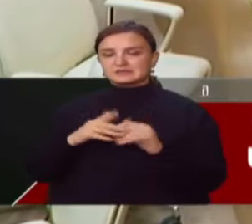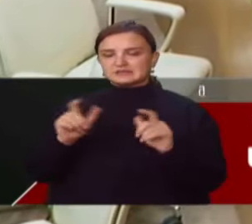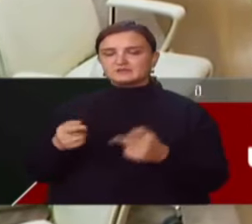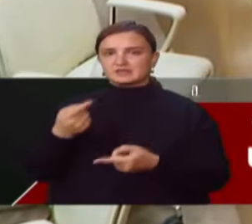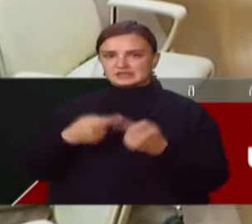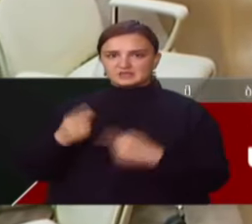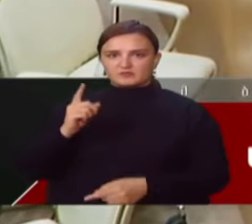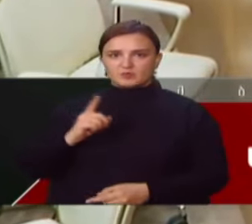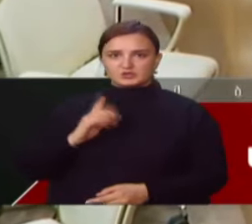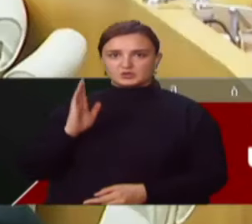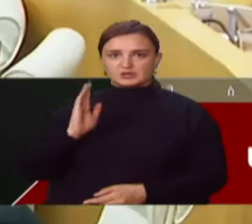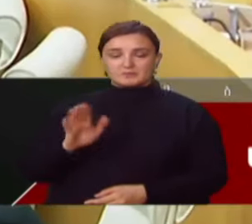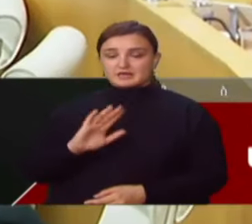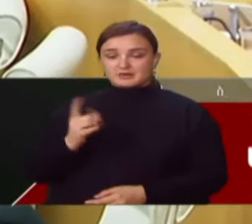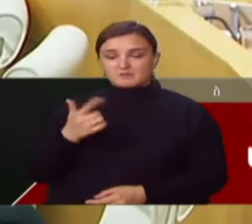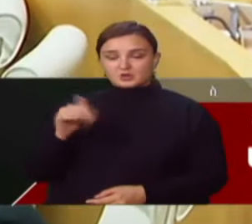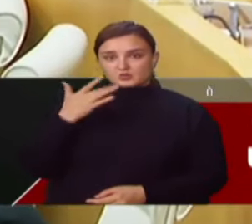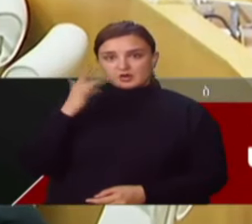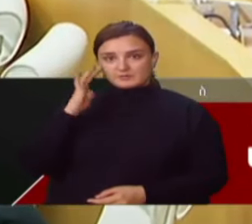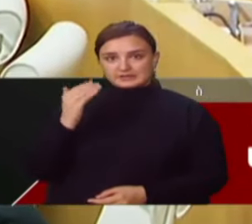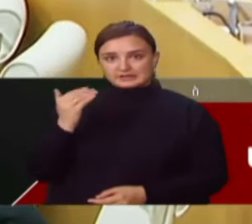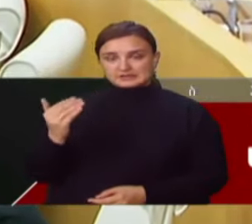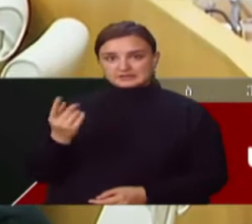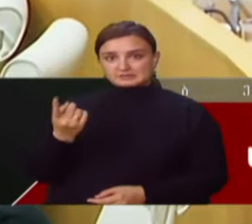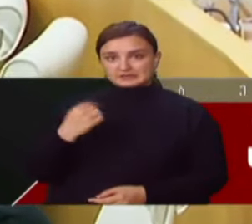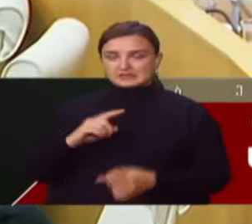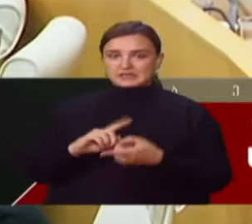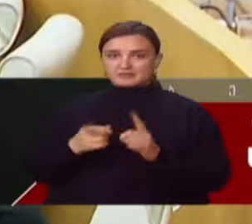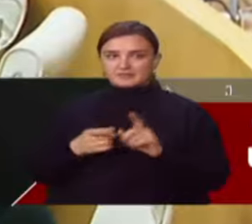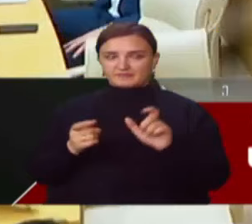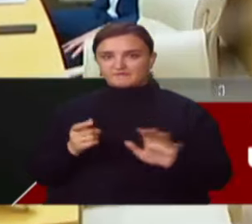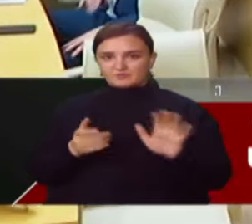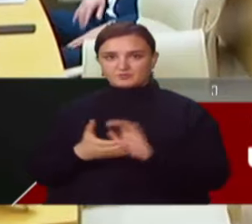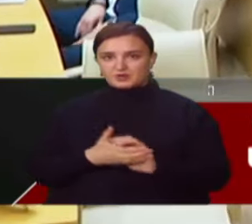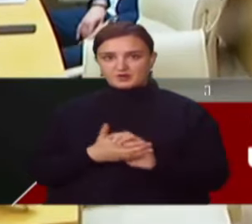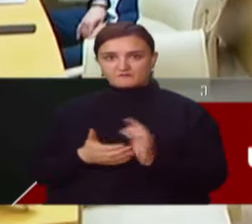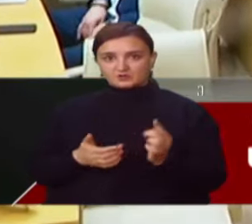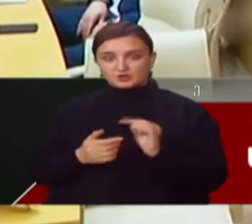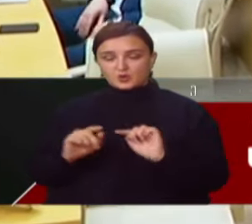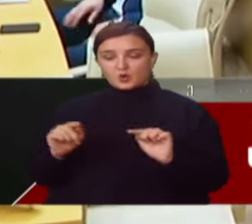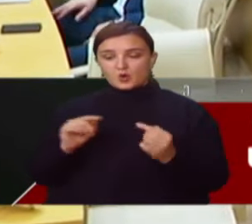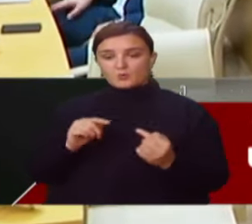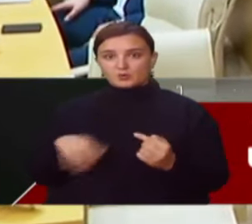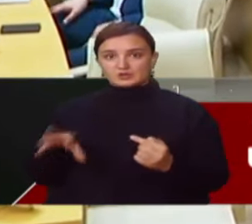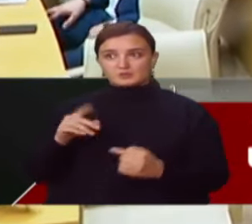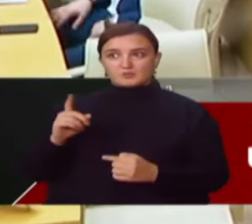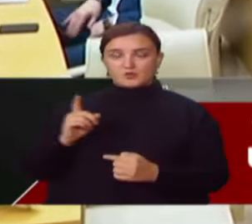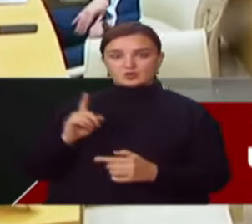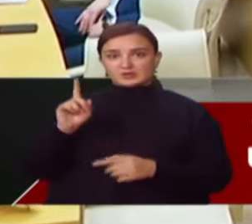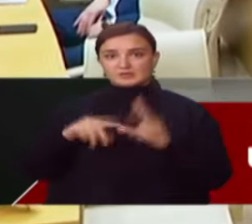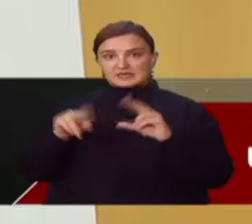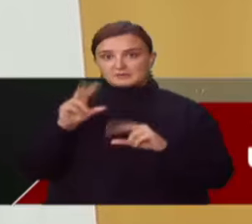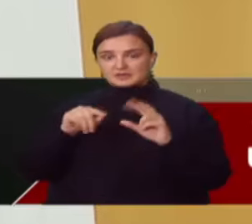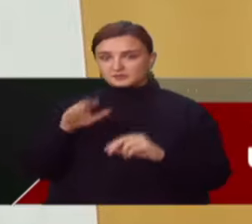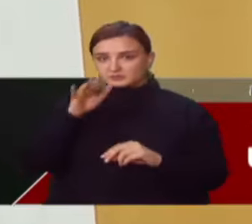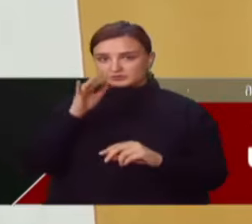კვლავ მოსალოდნელია და არა მხოლოდ ამერიკის შეერთებული შტატების მხრიდან, არამედ ევროკავშირიდანაც. ოპონენტების ამ მოლოდინებისა თუ იმედების